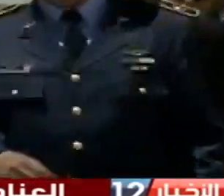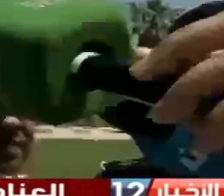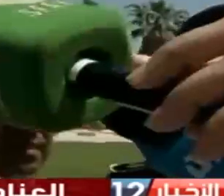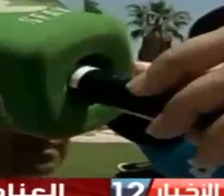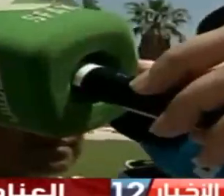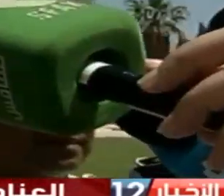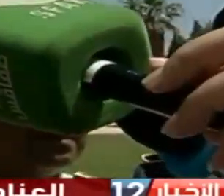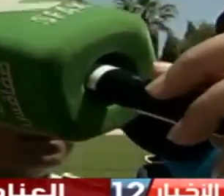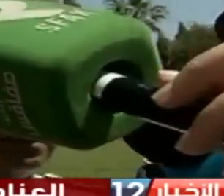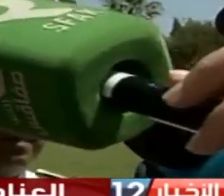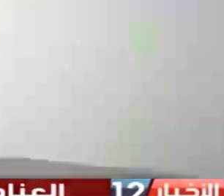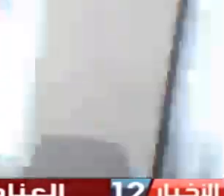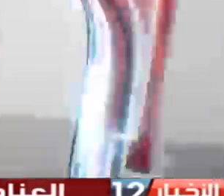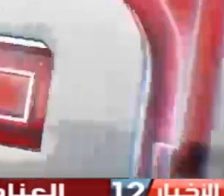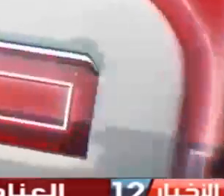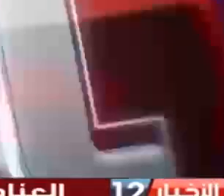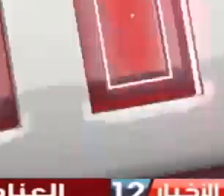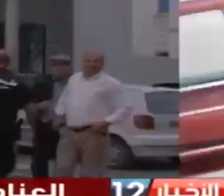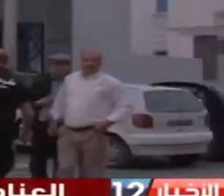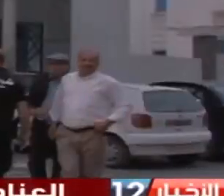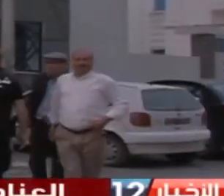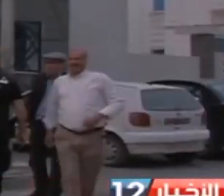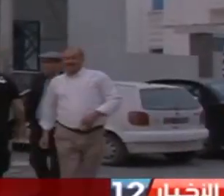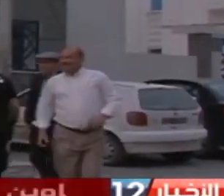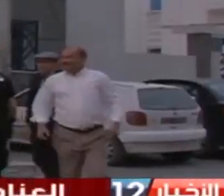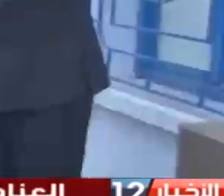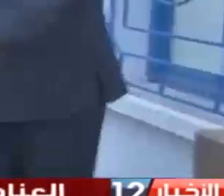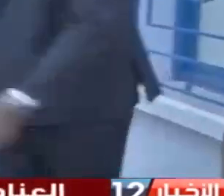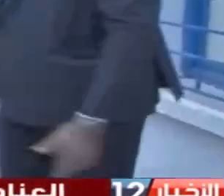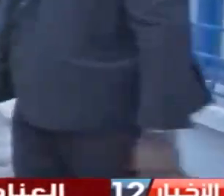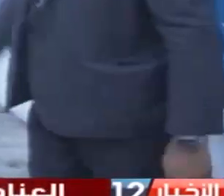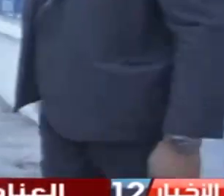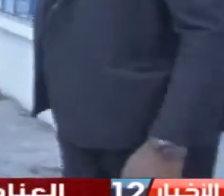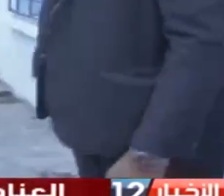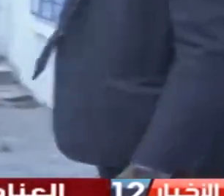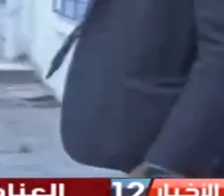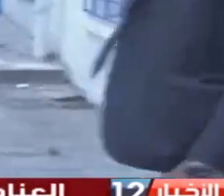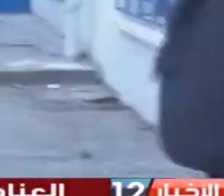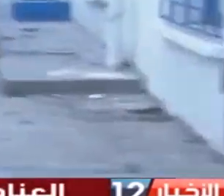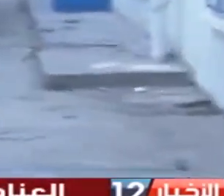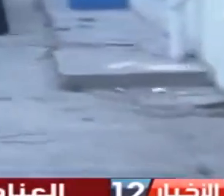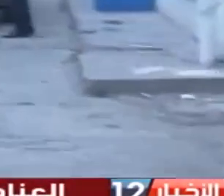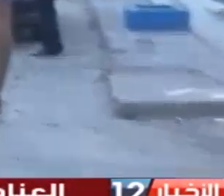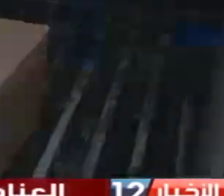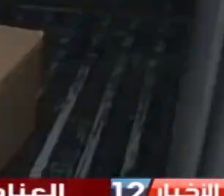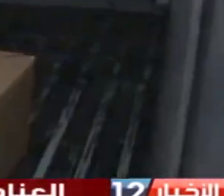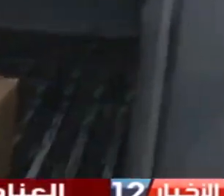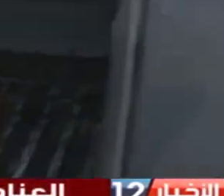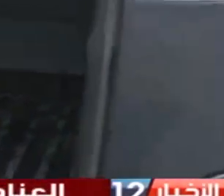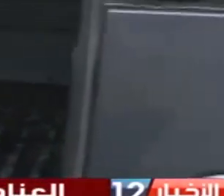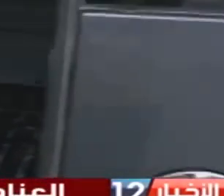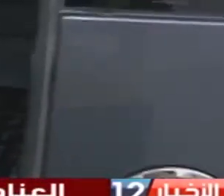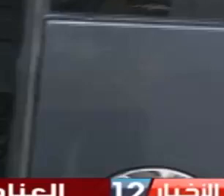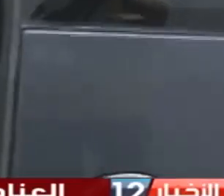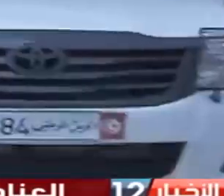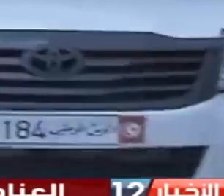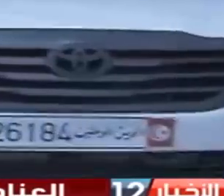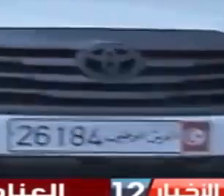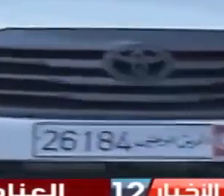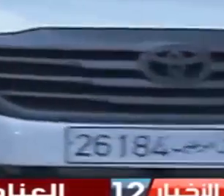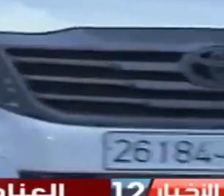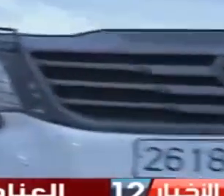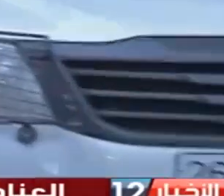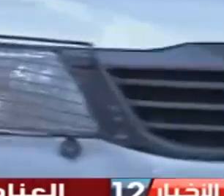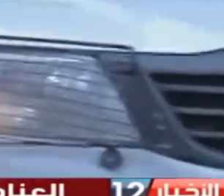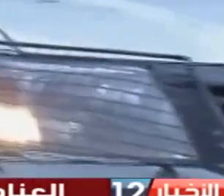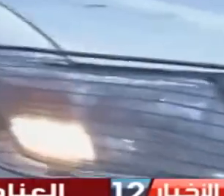للمنطقة لرئيس الحكومة يعلن أحداث مجمع أمني بقرقنة. غدا انطلاق الاختبارات الكتابية للبكالوريا، ولأول مرة على